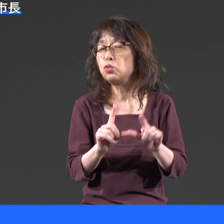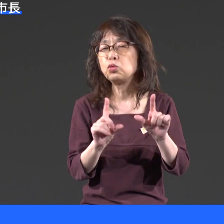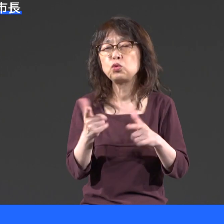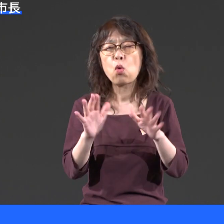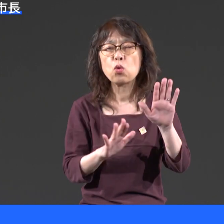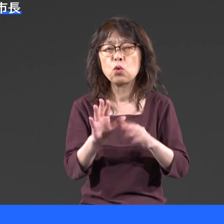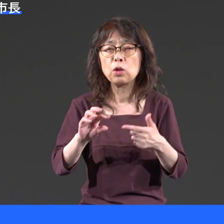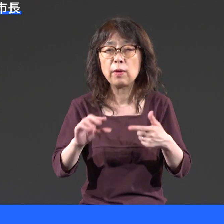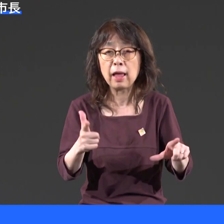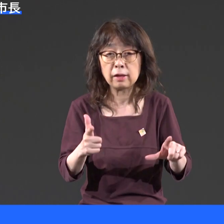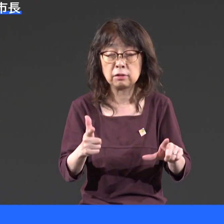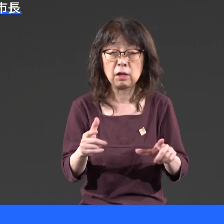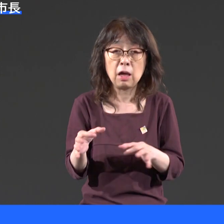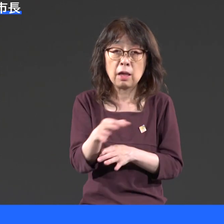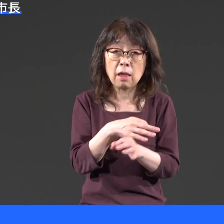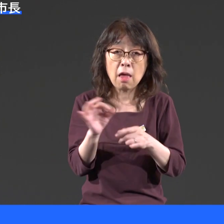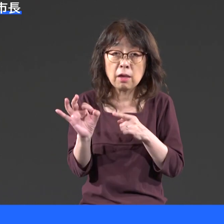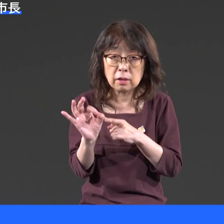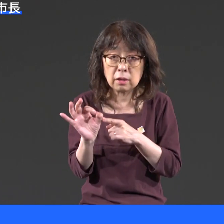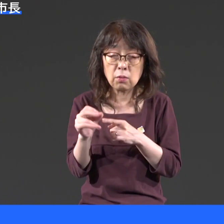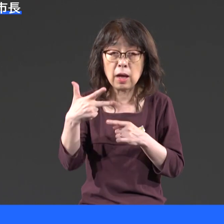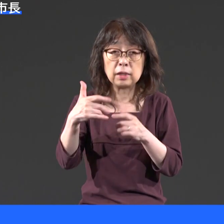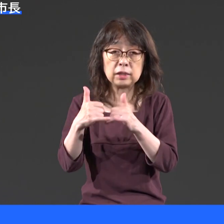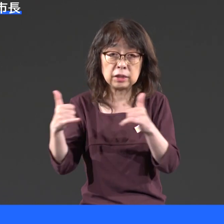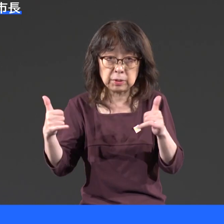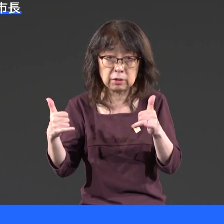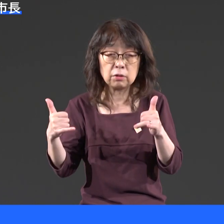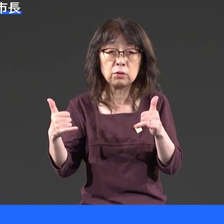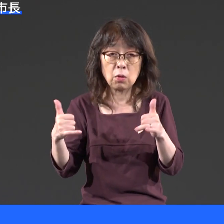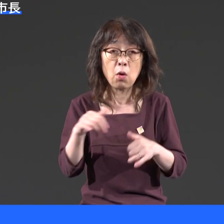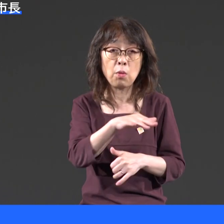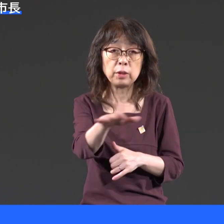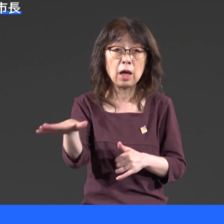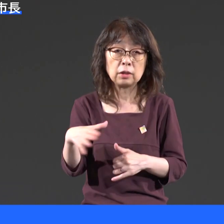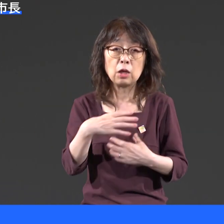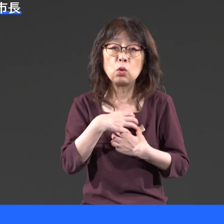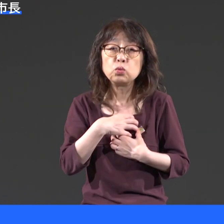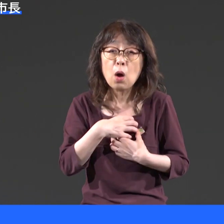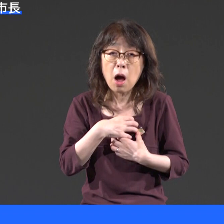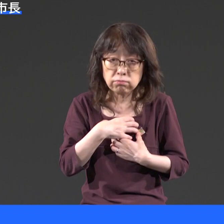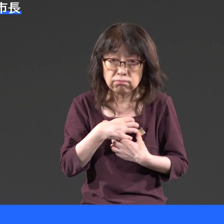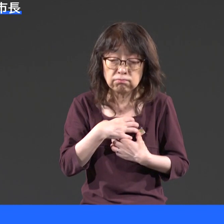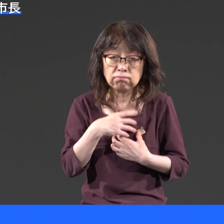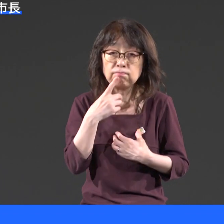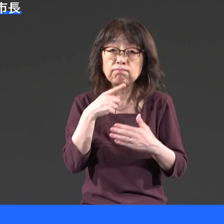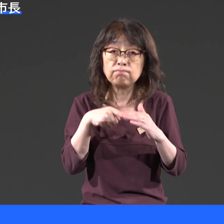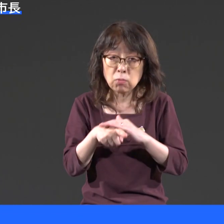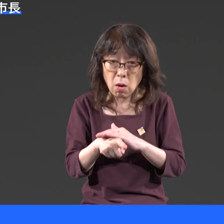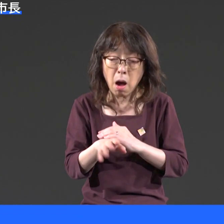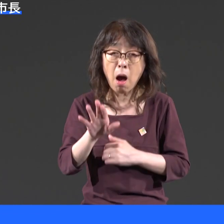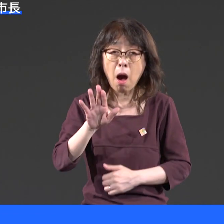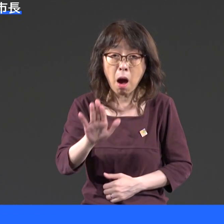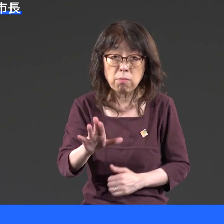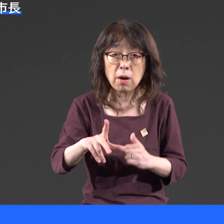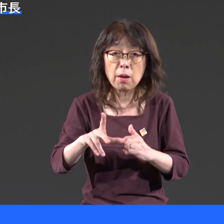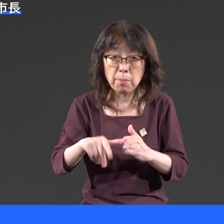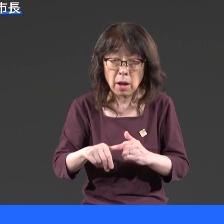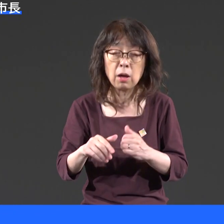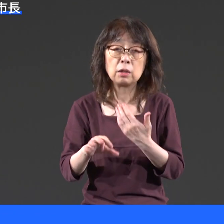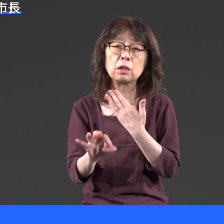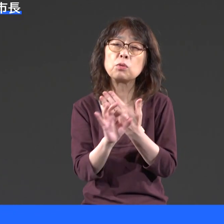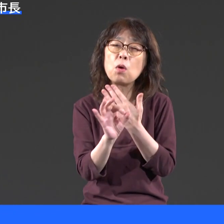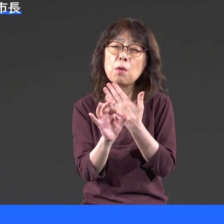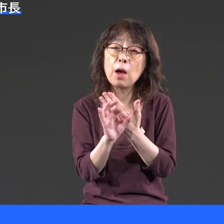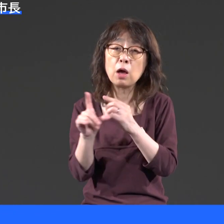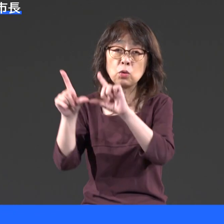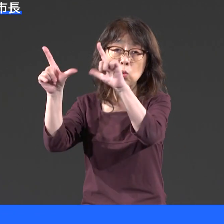の問題もその市民なりの皆さんの不安要素ということであれば、例えばその東京大会と比べた